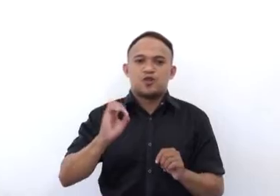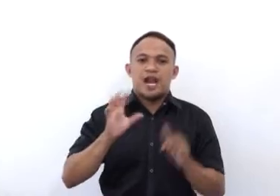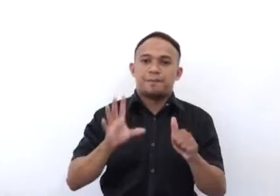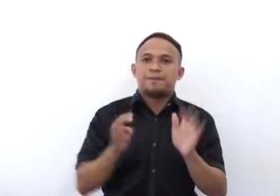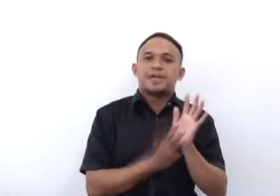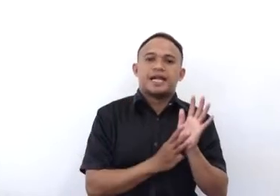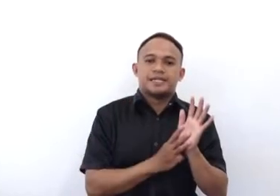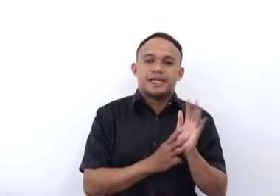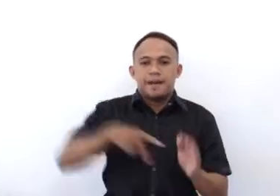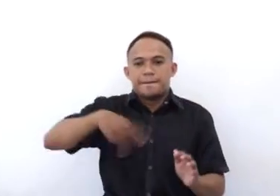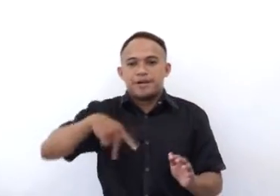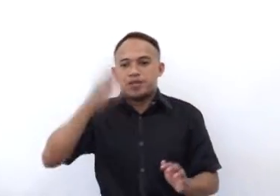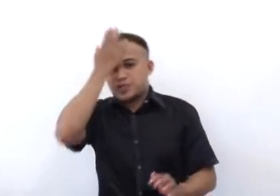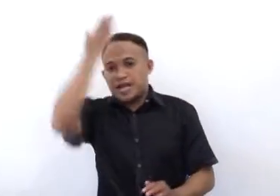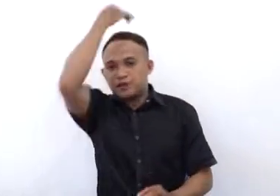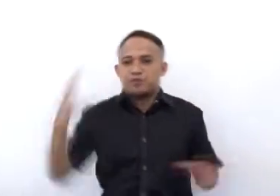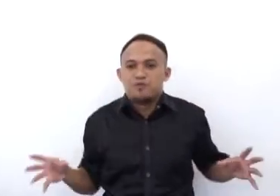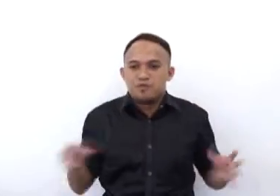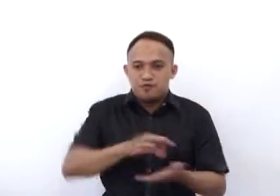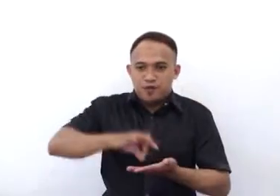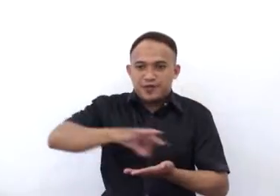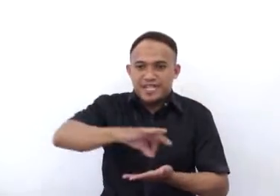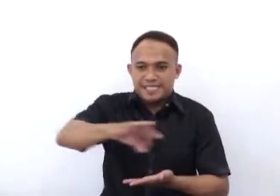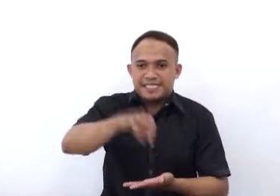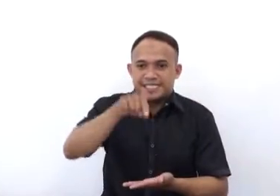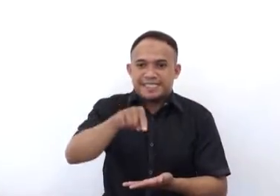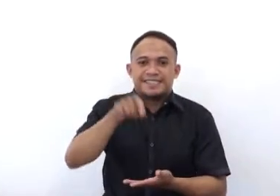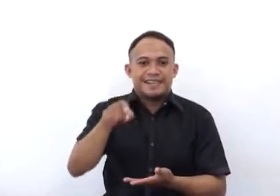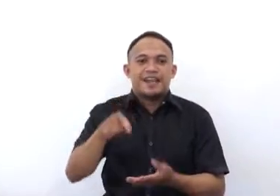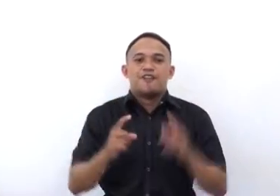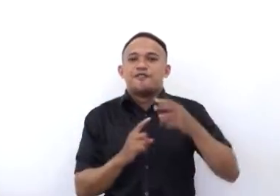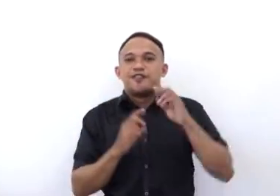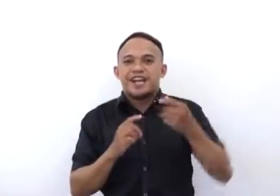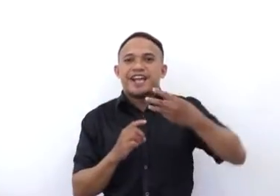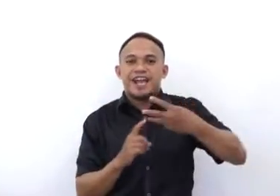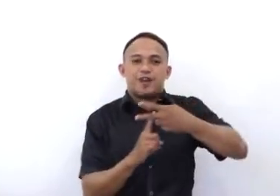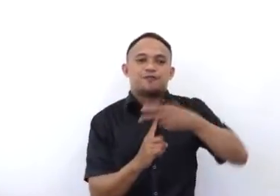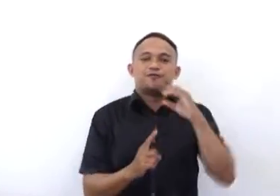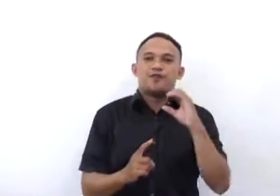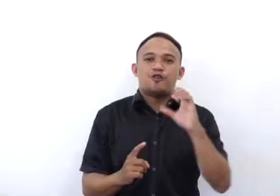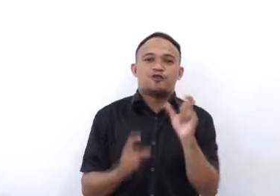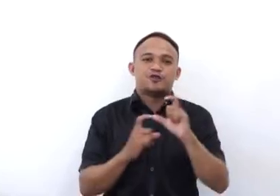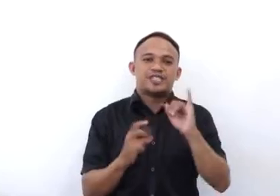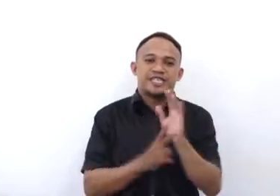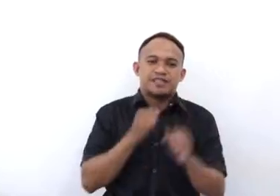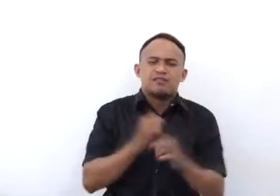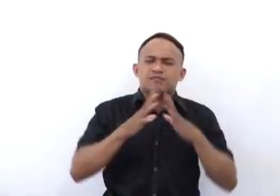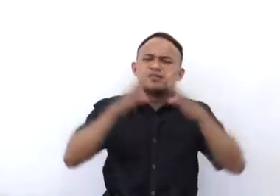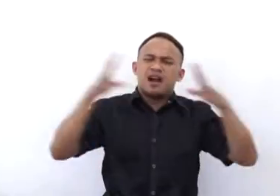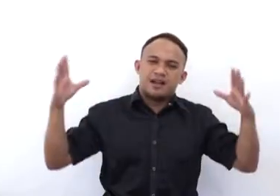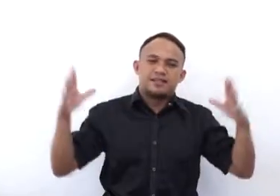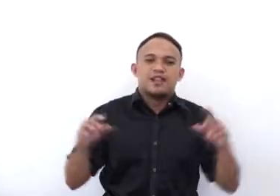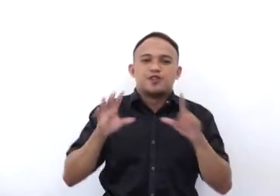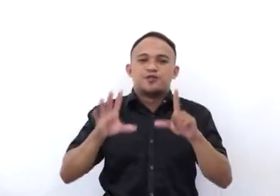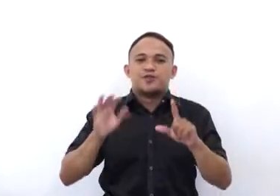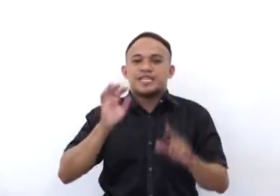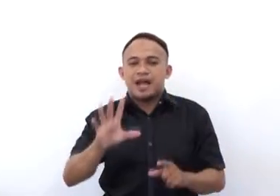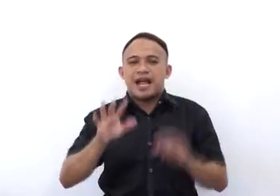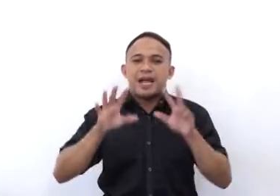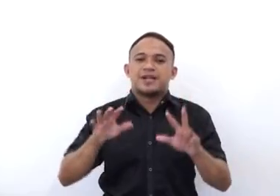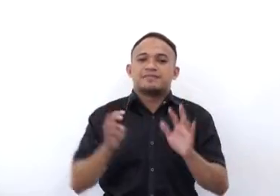Dijelaskannya Pemprov Gorontalo konsisten dengan refocusing anggaran. Dari total DAU